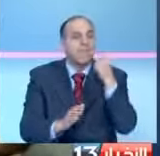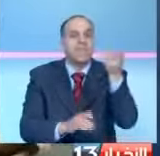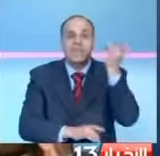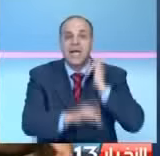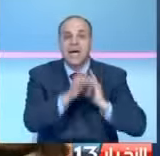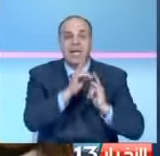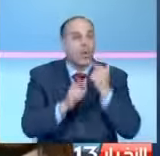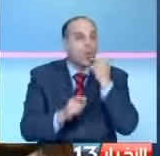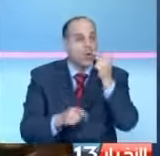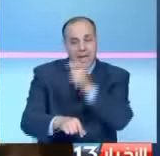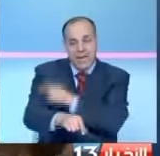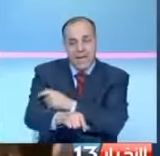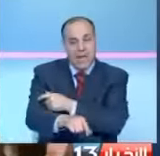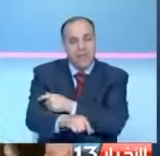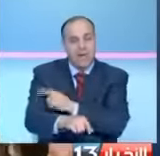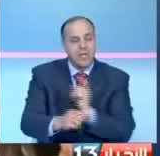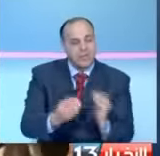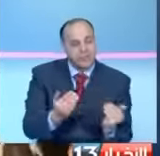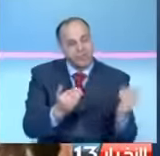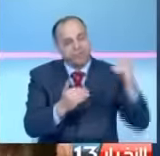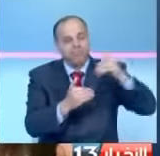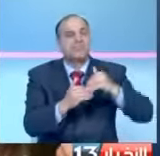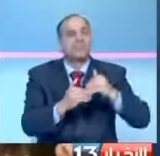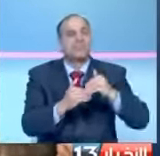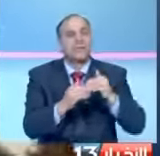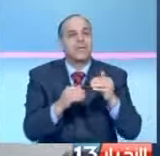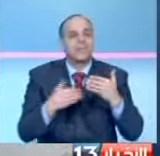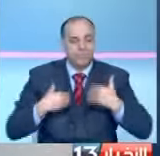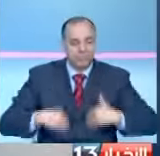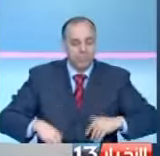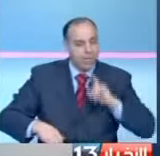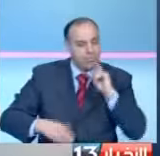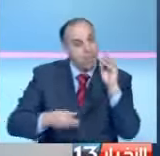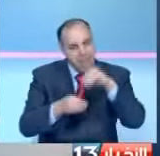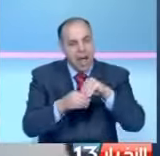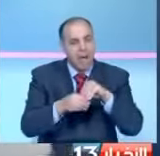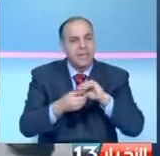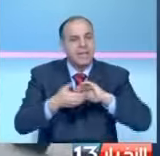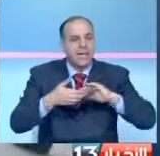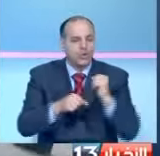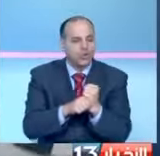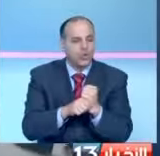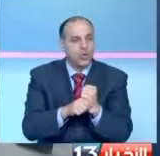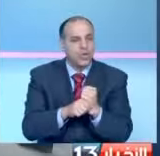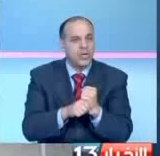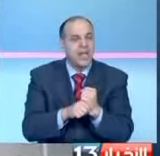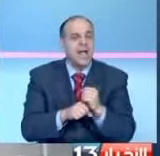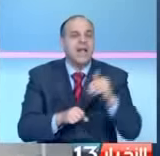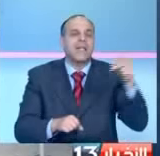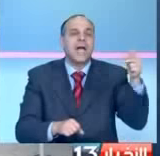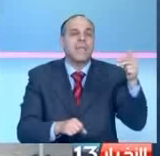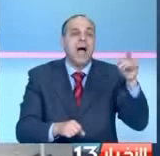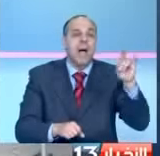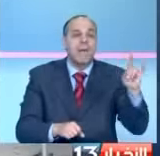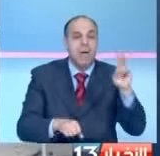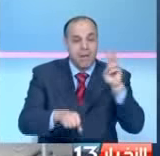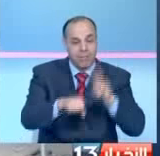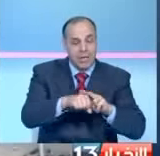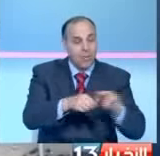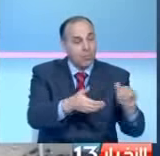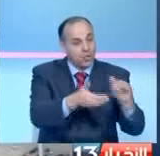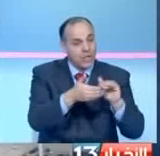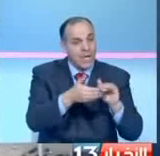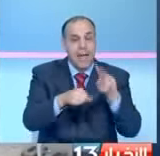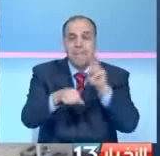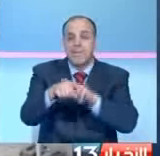تاريخ المنظمة النقابية صعودها ضمن تركيبة المكتب التنفيذي للاتحاد لتكون نعيمة الهمامي أمينة عامة